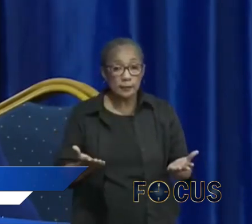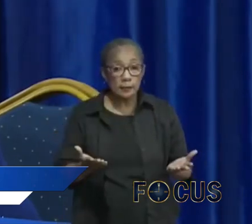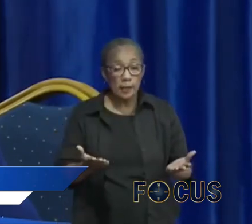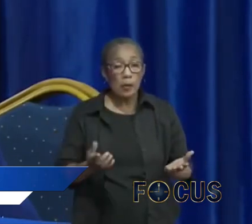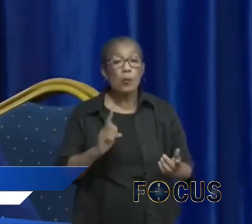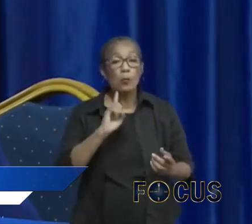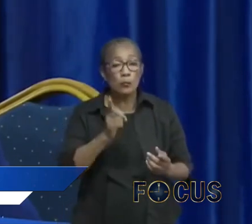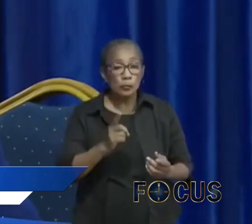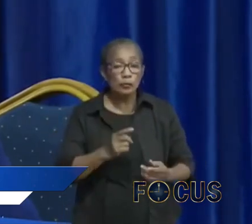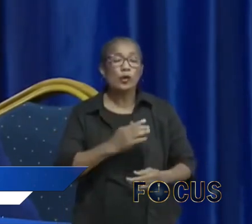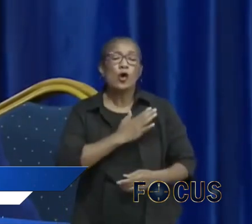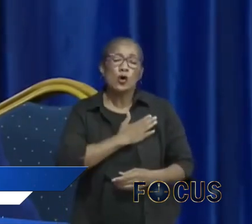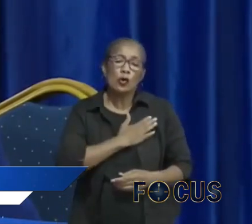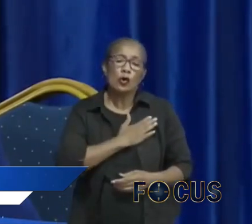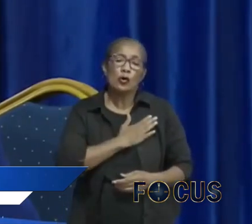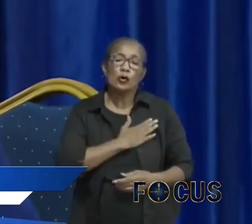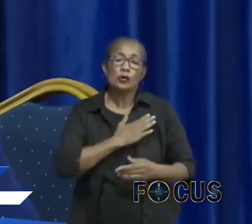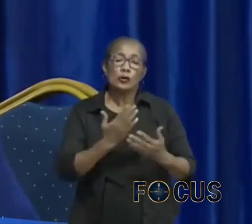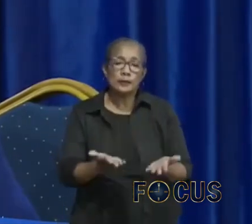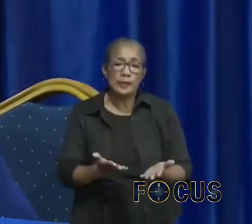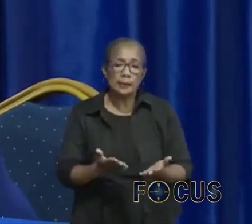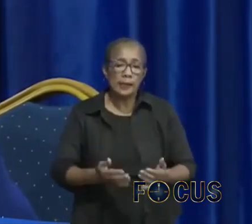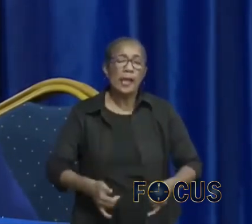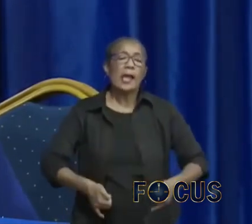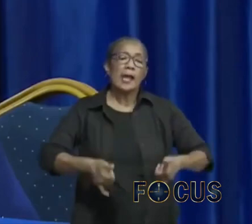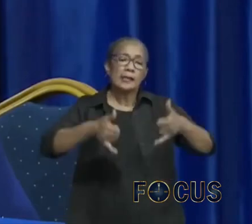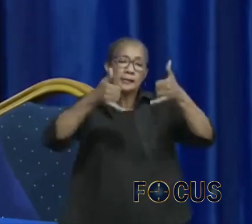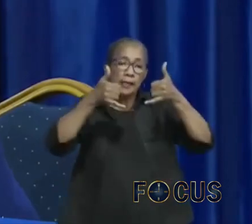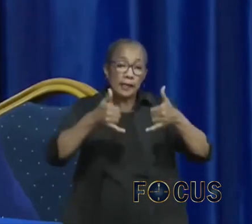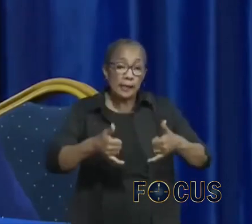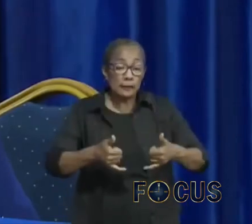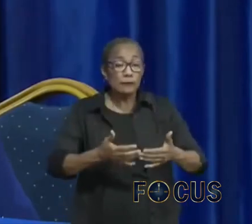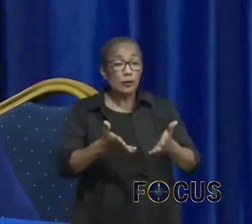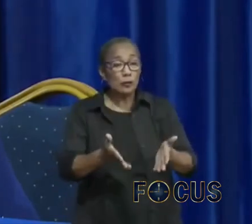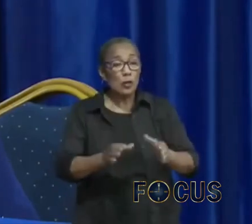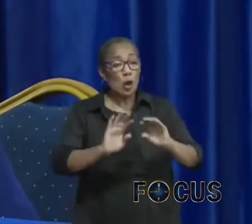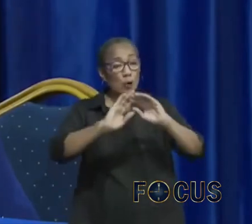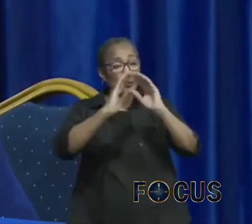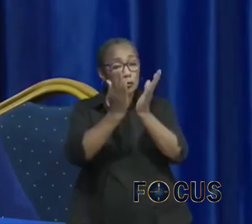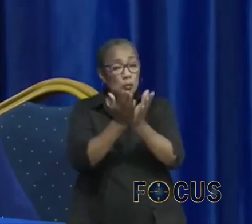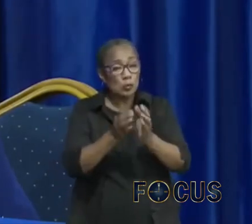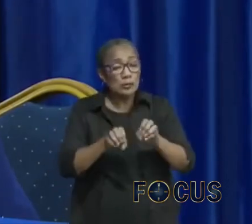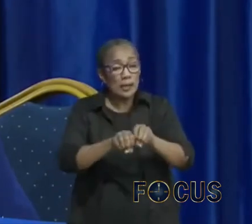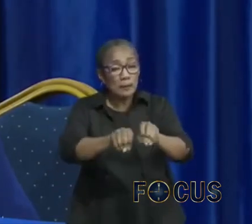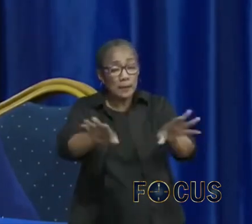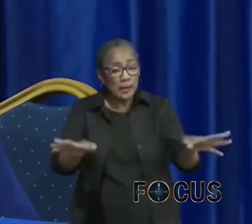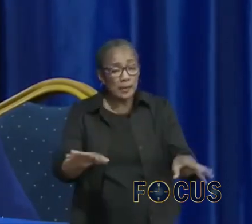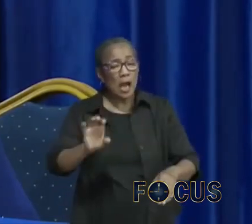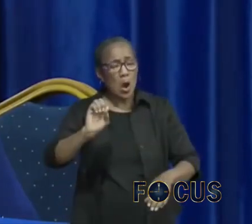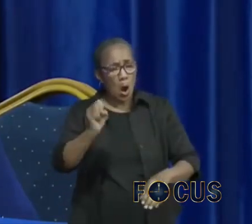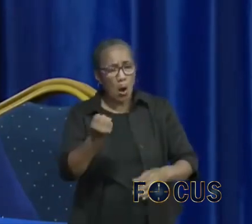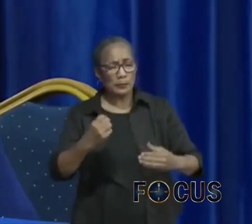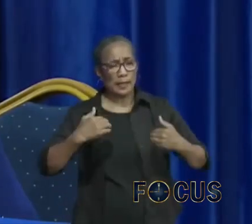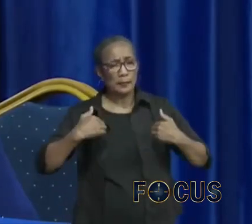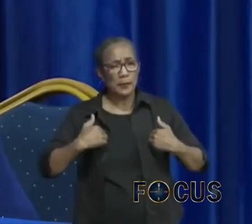gerust te stellen. Er is heel veel gaande op sociale media, omdat mensen toch